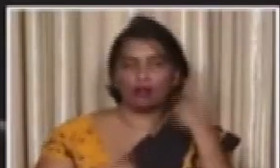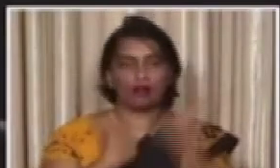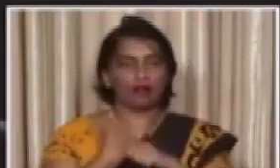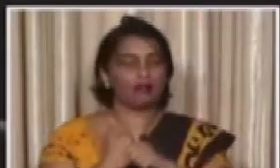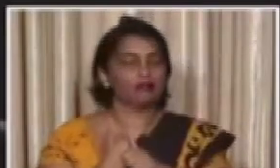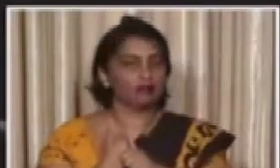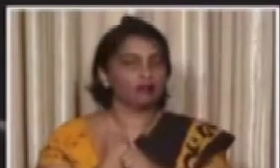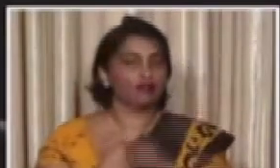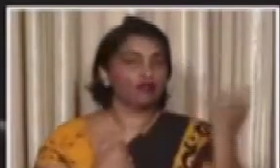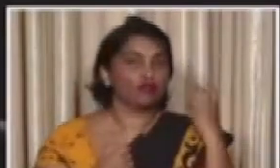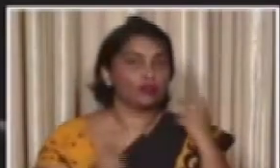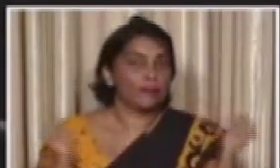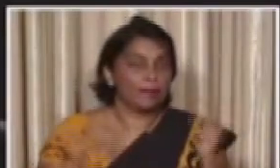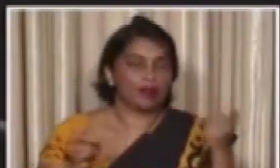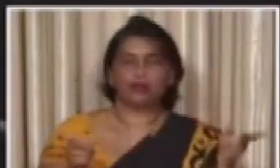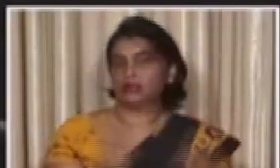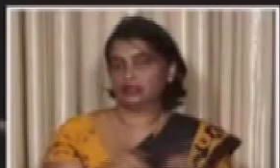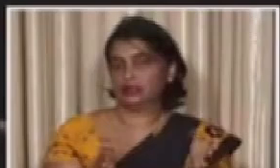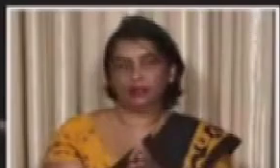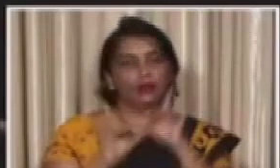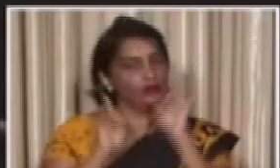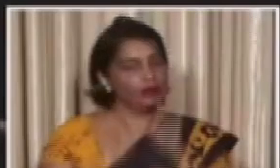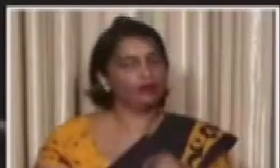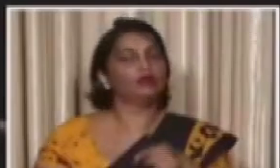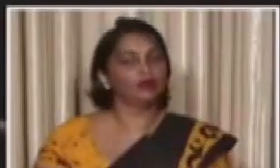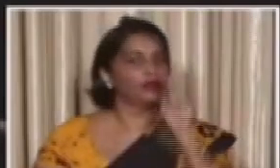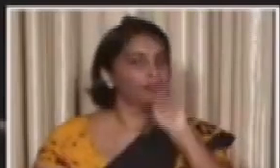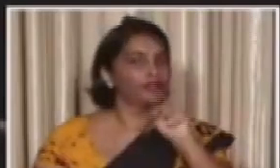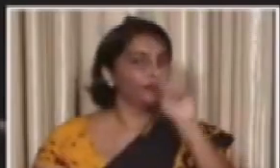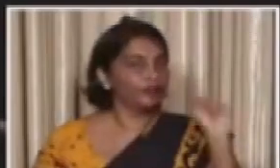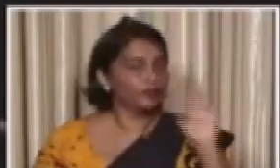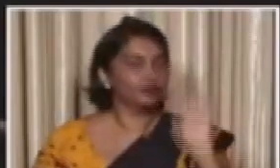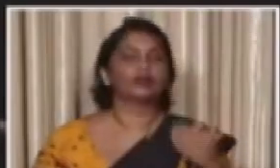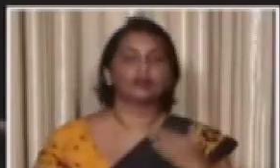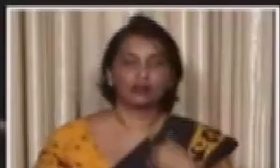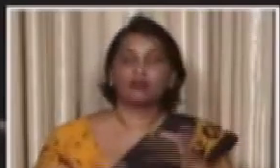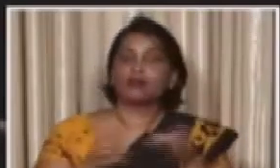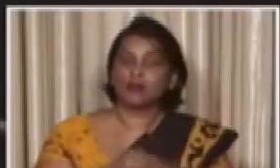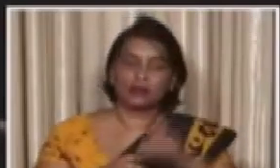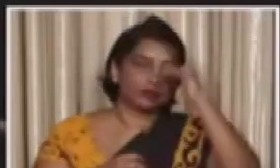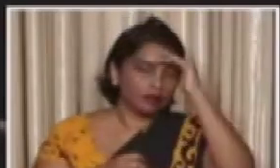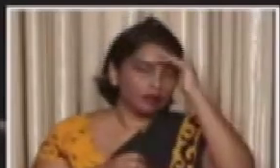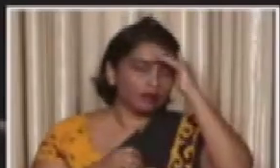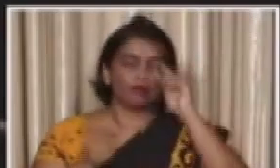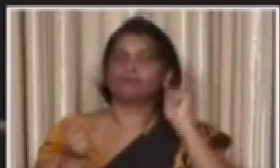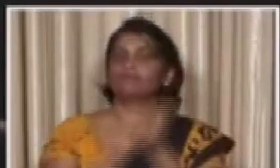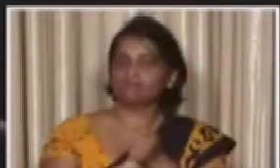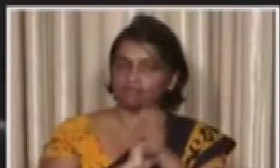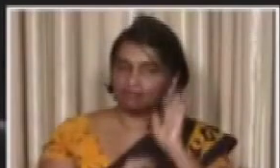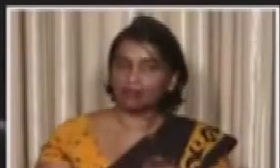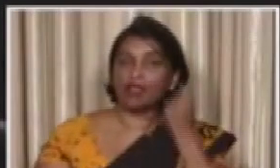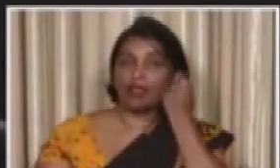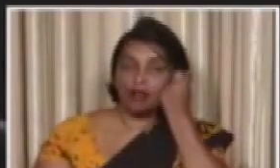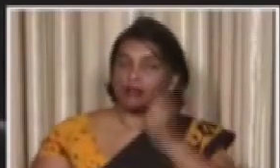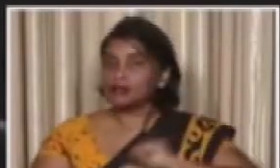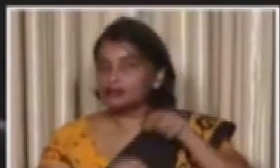වූ මුස්ලිම් භීතියත් සමගයි. එම නිසා 20 වන විට අප පක්ෂයේ නායකත්වය වෙනස් විය යුතු බවට තිබූ